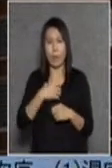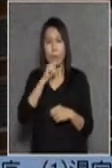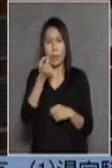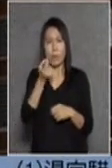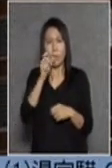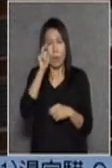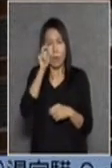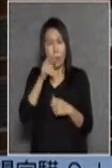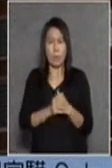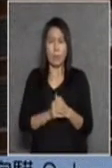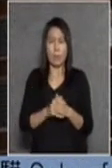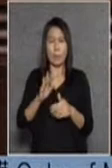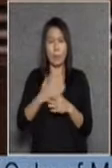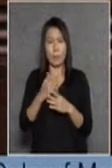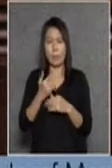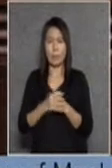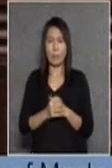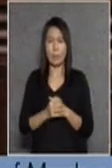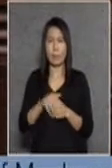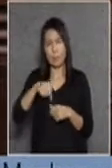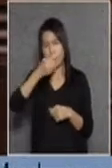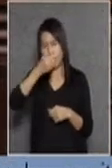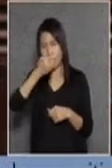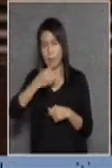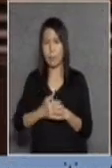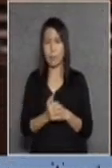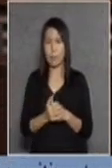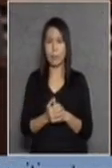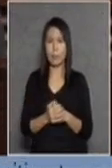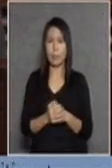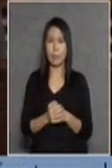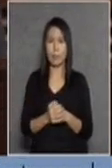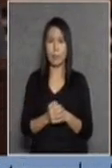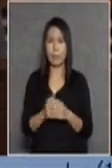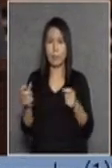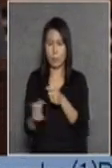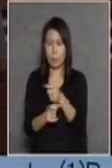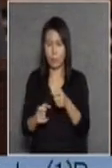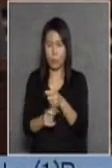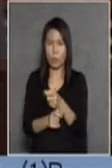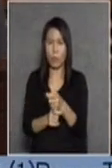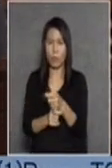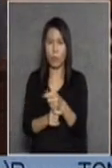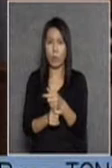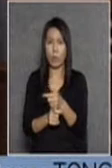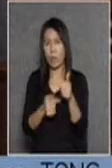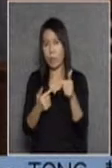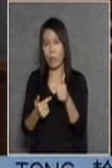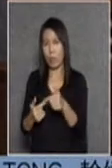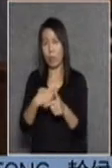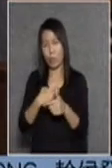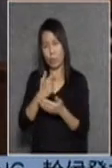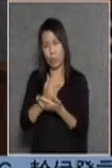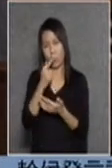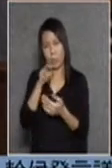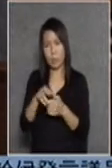為我哋香港嘅商界一向都非常之着重，就係